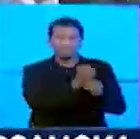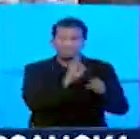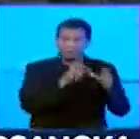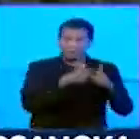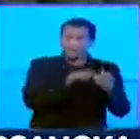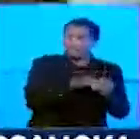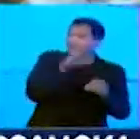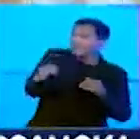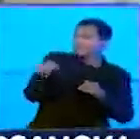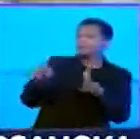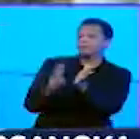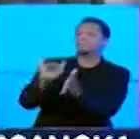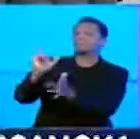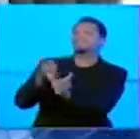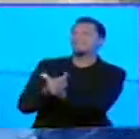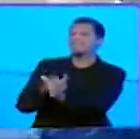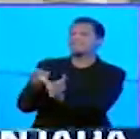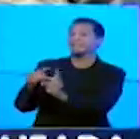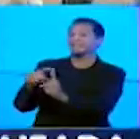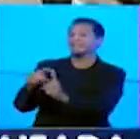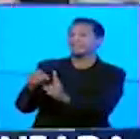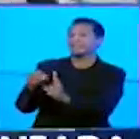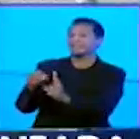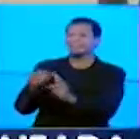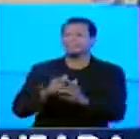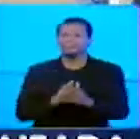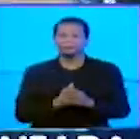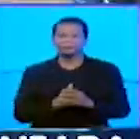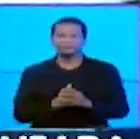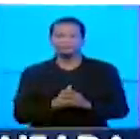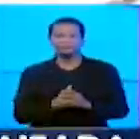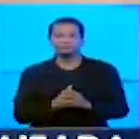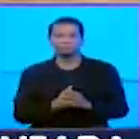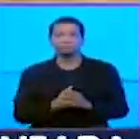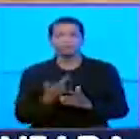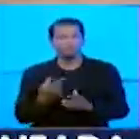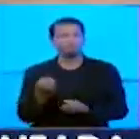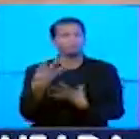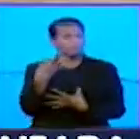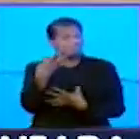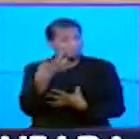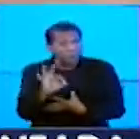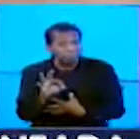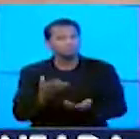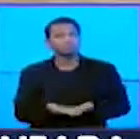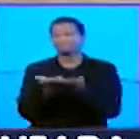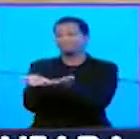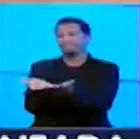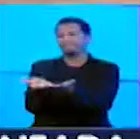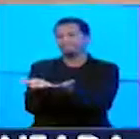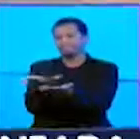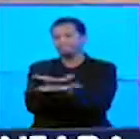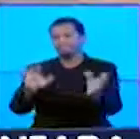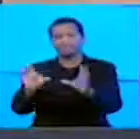menjadi video pribadi untuk sementara itu dan nanti akan kami update terus seperti apa kedatangan dari Gisella Anastasia kepada anda Tommy Tjokro tentara kembali